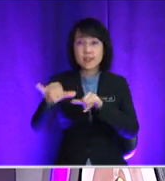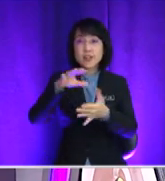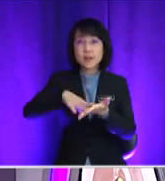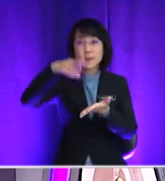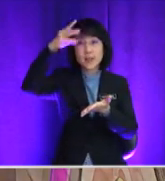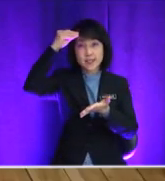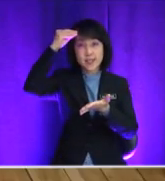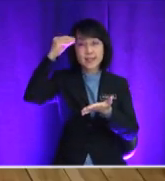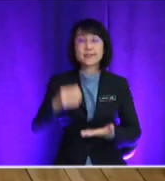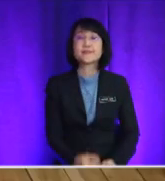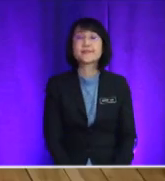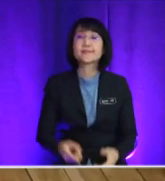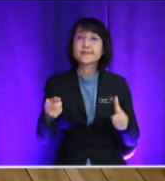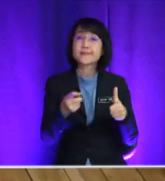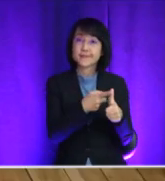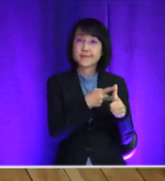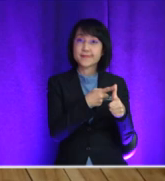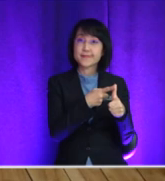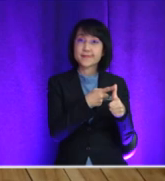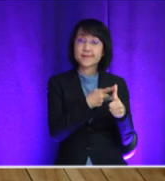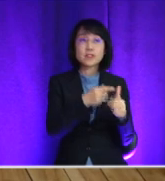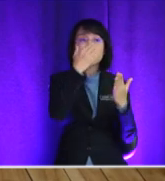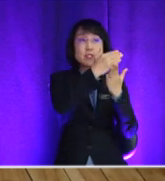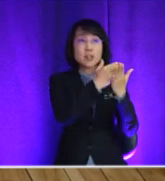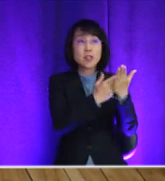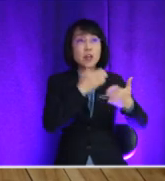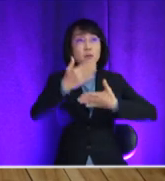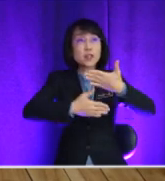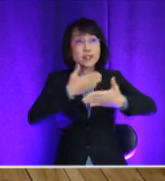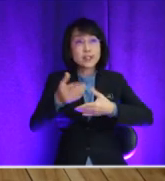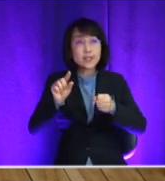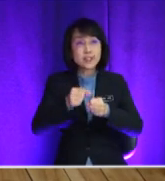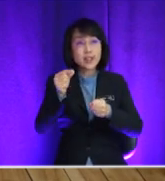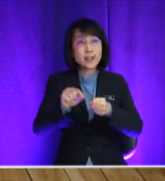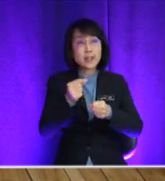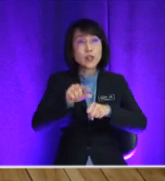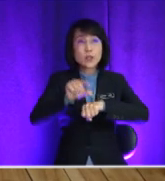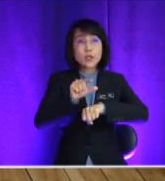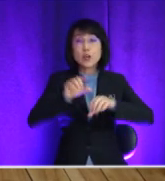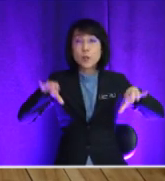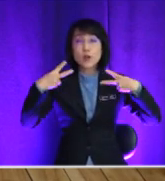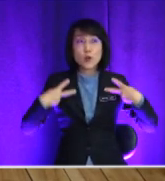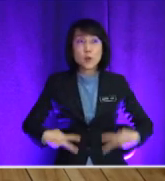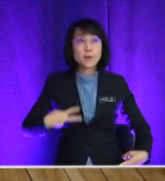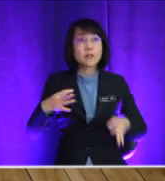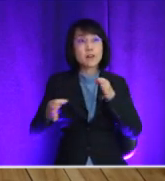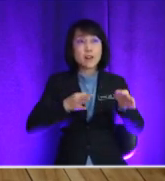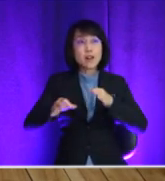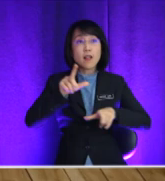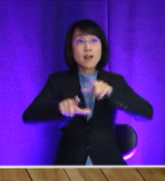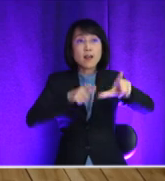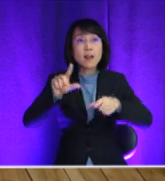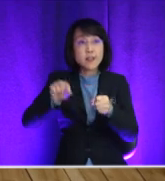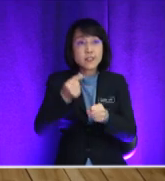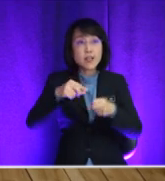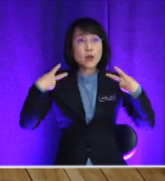oke yang pertama kemudian proses jahitan yang digunakan untuk membuat rompi kita Terangkan langkah menjahit rompi